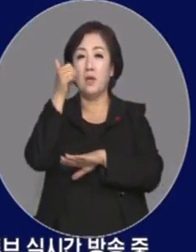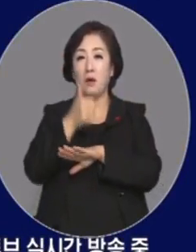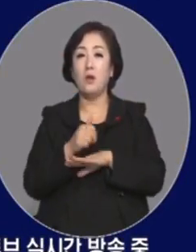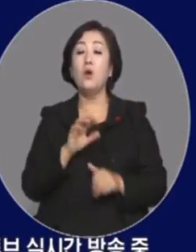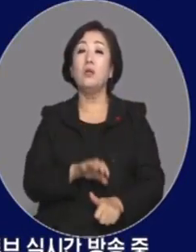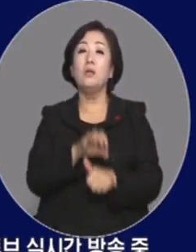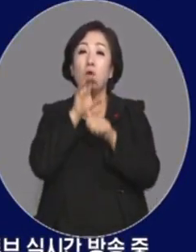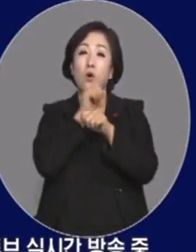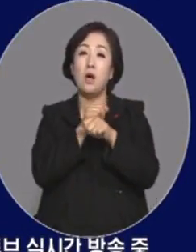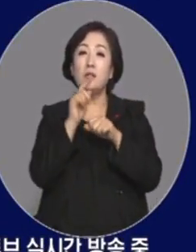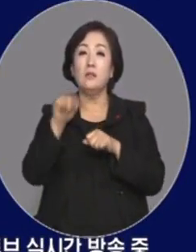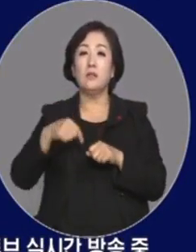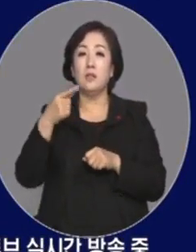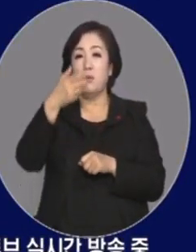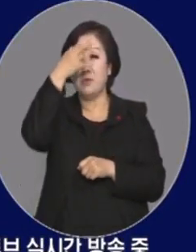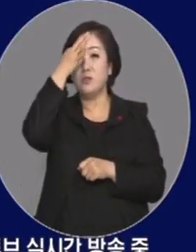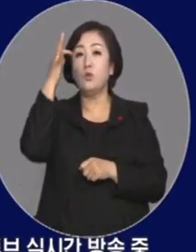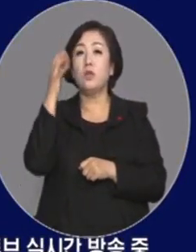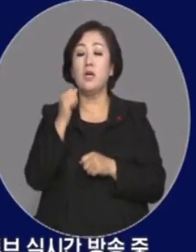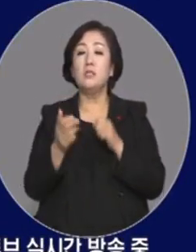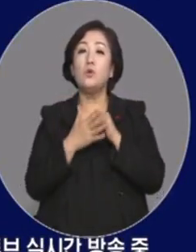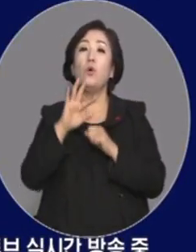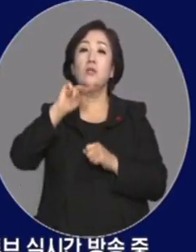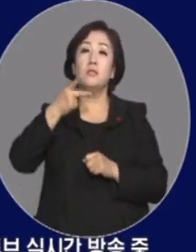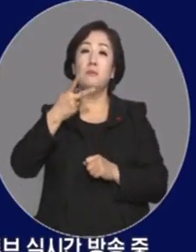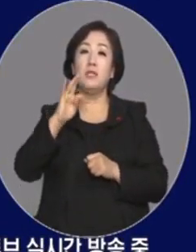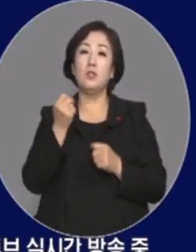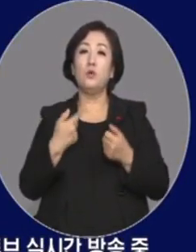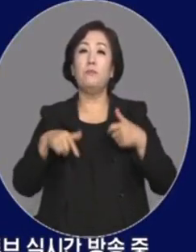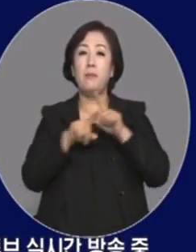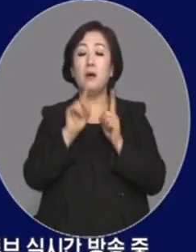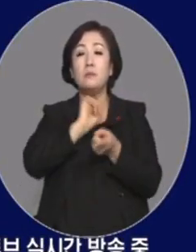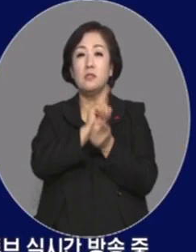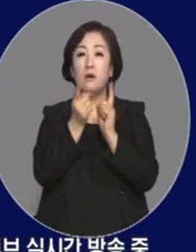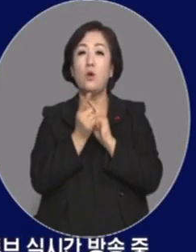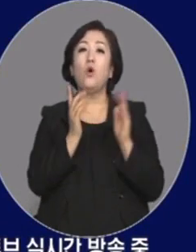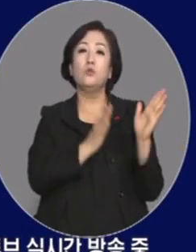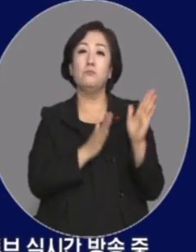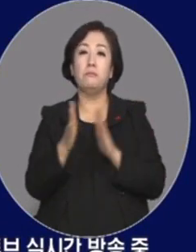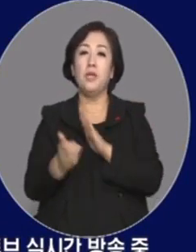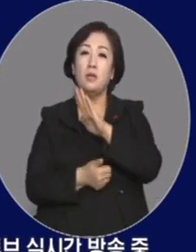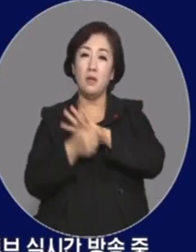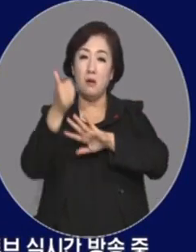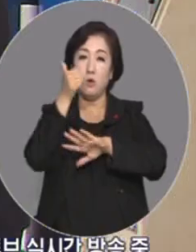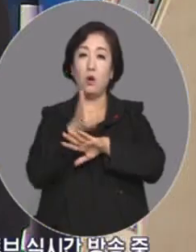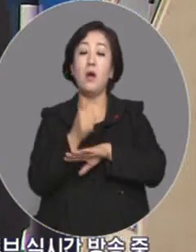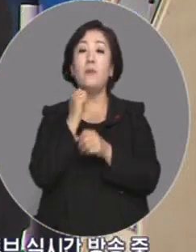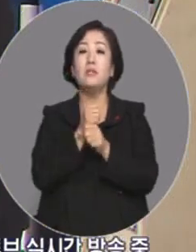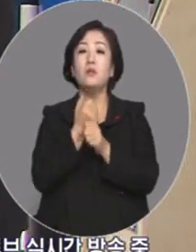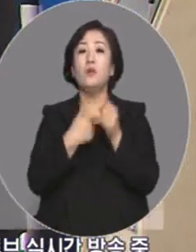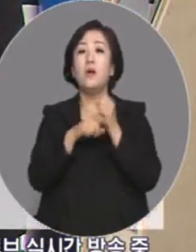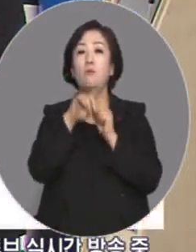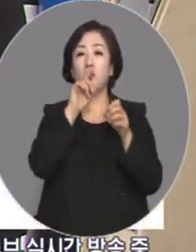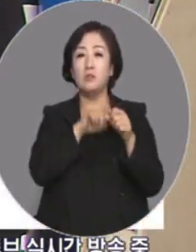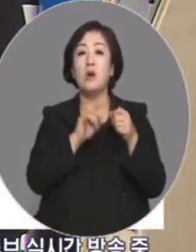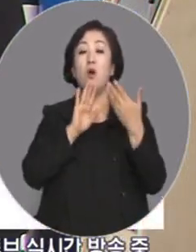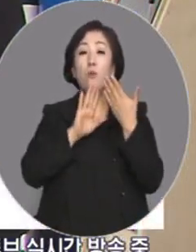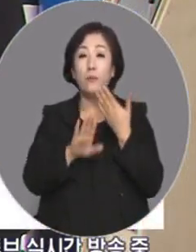활용 기술 개발 등을 통해 울주군의 스마트팜 생태계를 만들기 위해서입니다. 미래 농업을